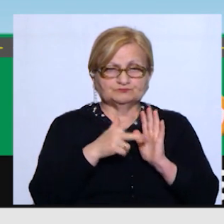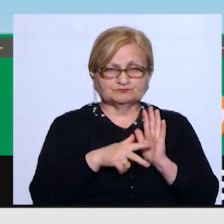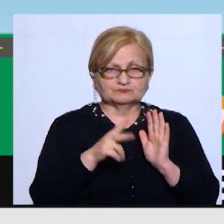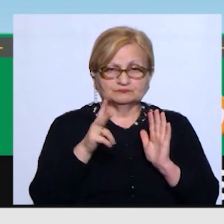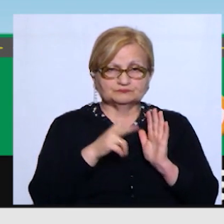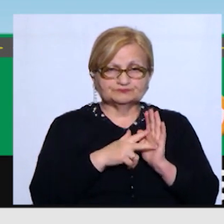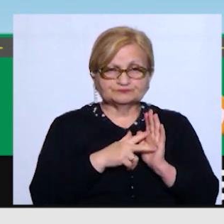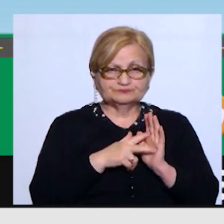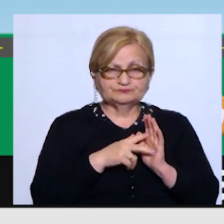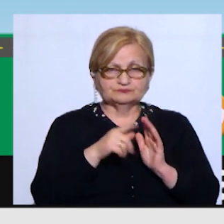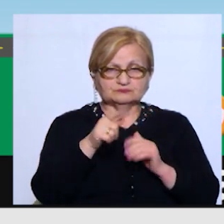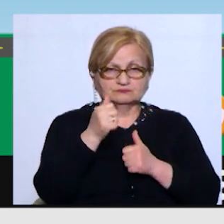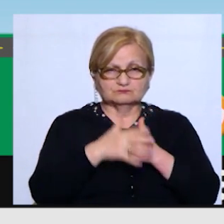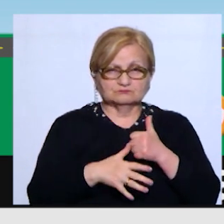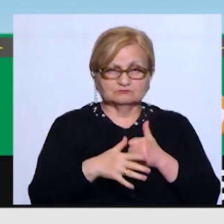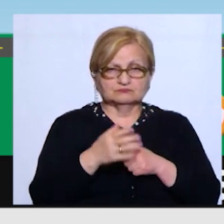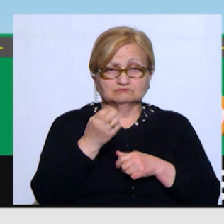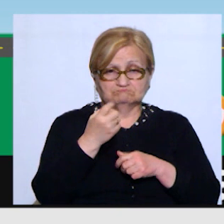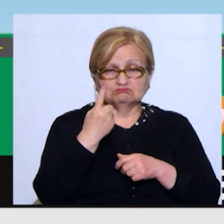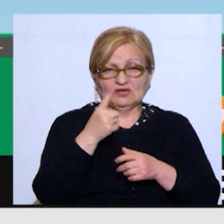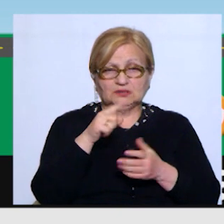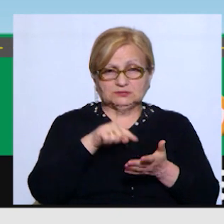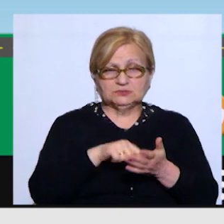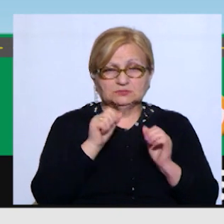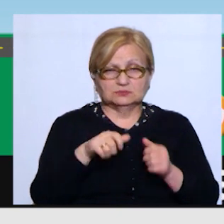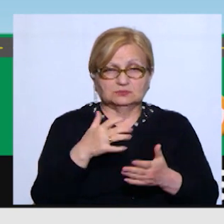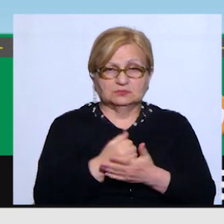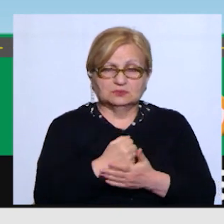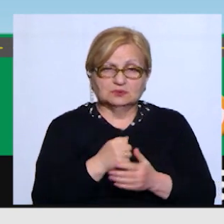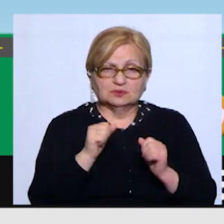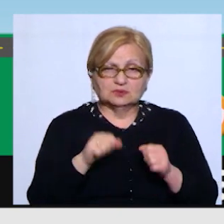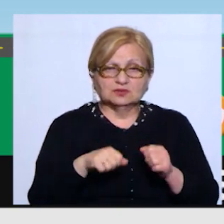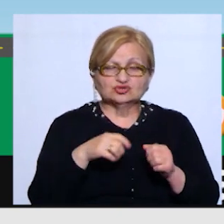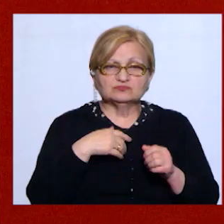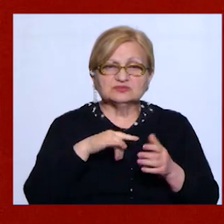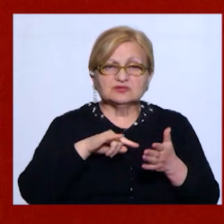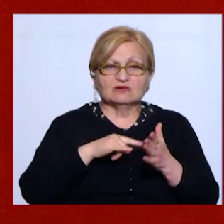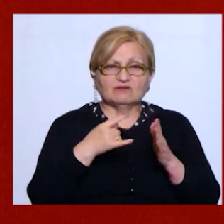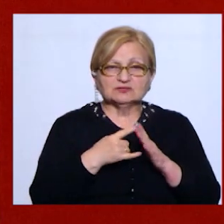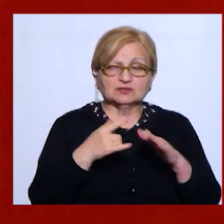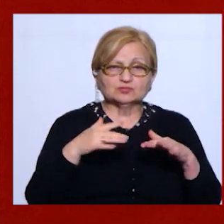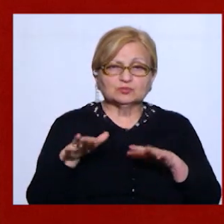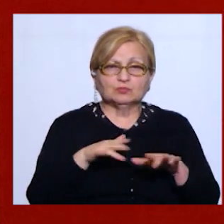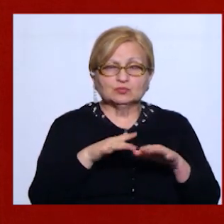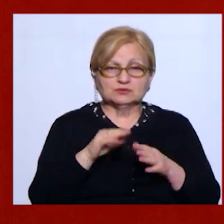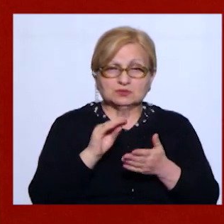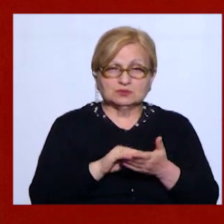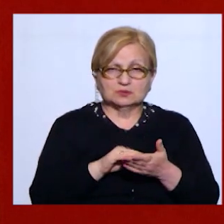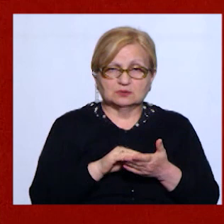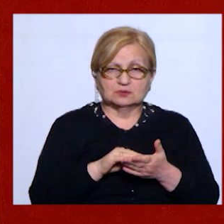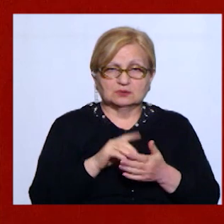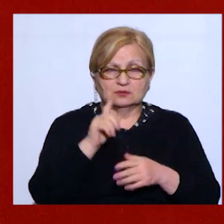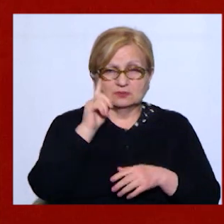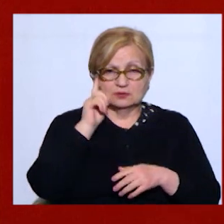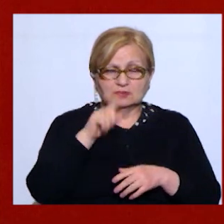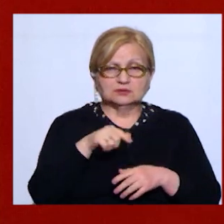შუა წერტილის კოორდინატები თუ ვიცი და კიდევ ერთ წერტილს ვიპოვე, უკვე მე შემიძლია კვადრატული ფუნქცია ჩავწერო, ხომ ესეა? ანუ ეს ნამდვილად